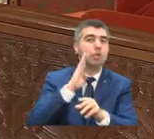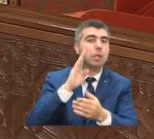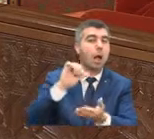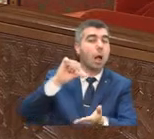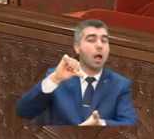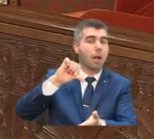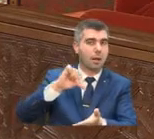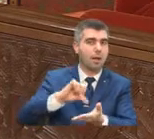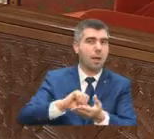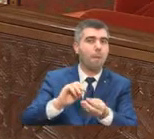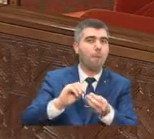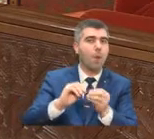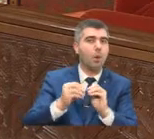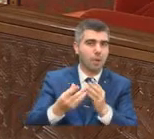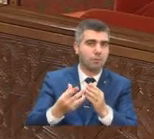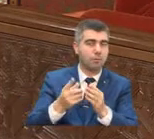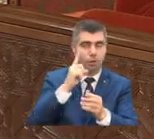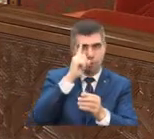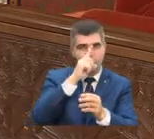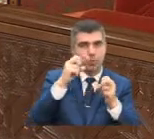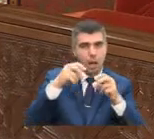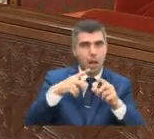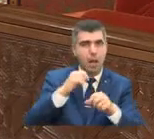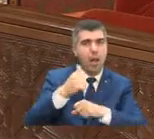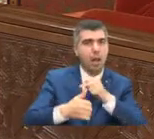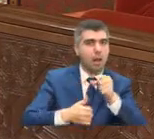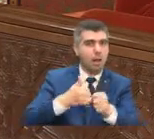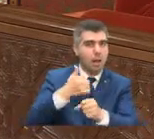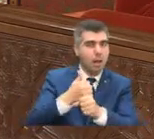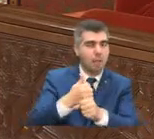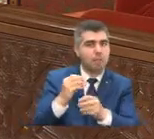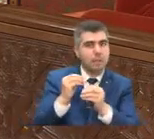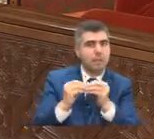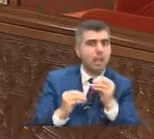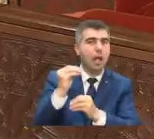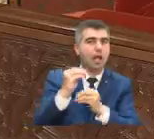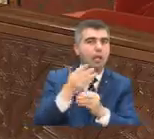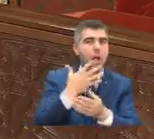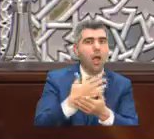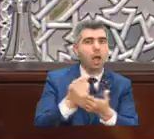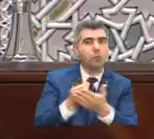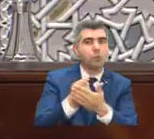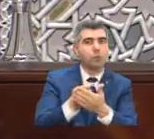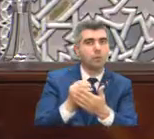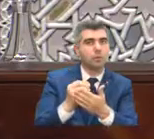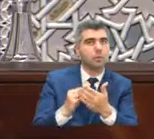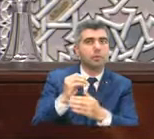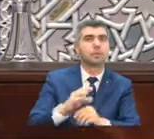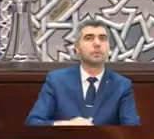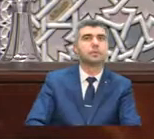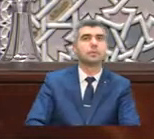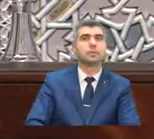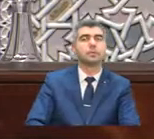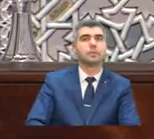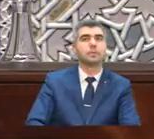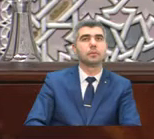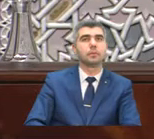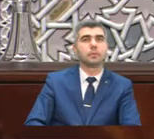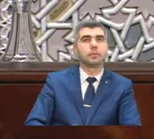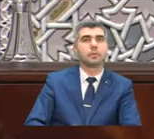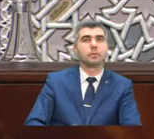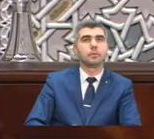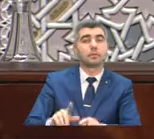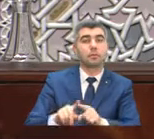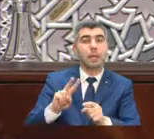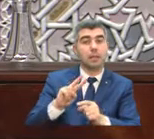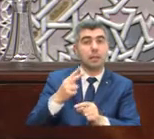مع حلول السنه المقبله غادي يتم تعزيز الاطر ديالها تفادي لكل هذه الصعوبات. وشكرا. شكرا. المتحدث الثاني